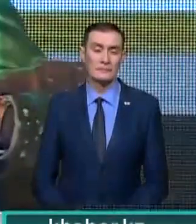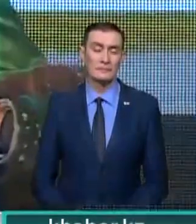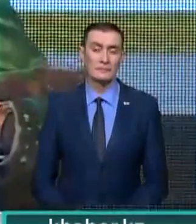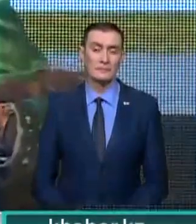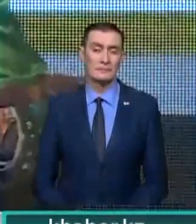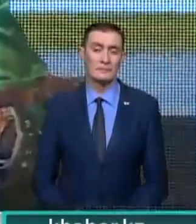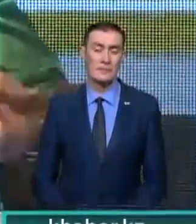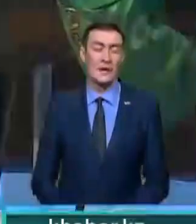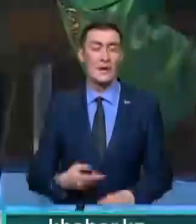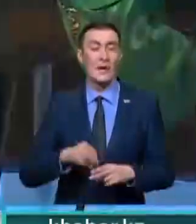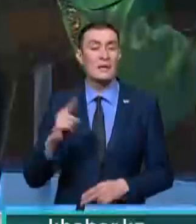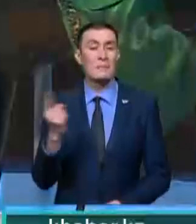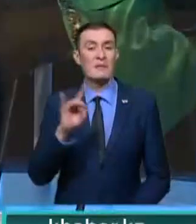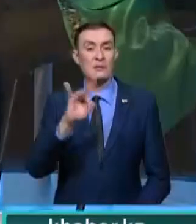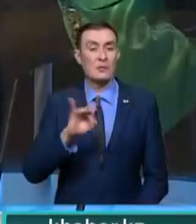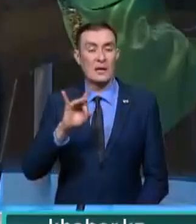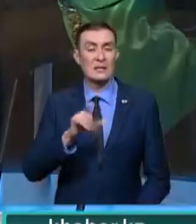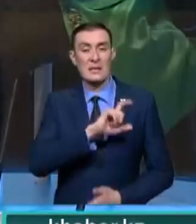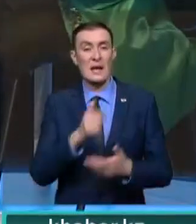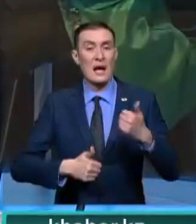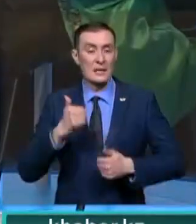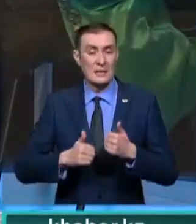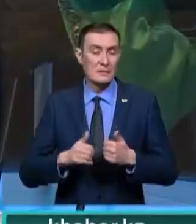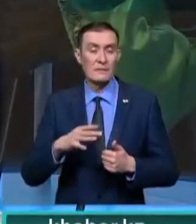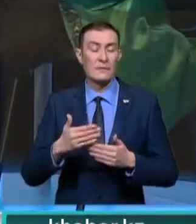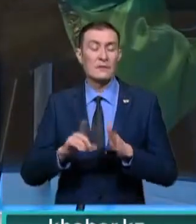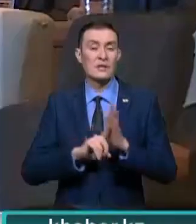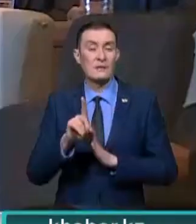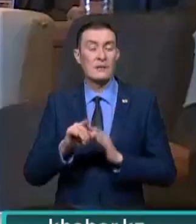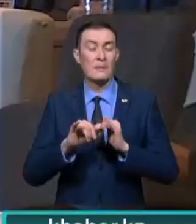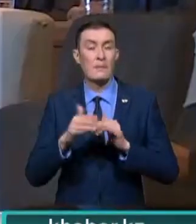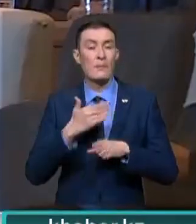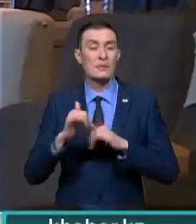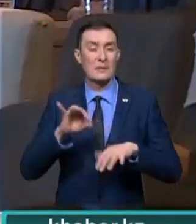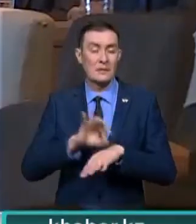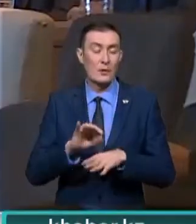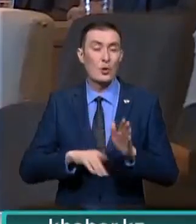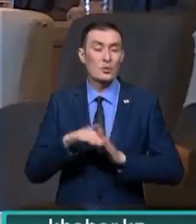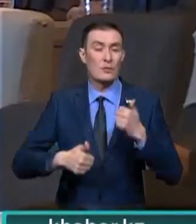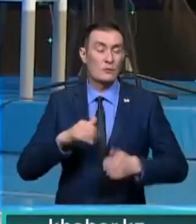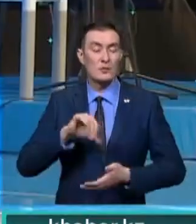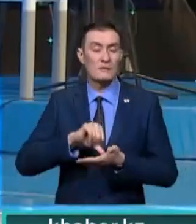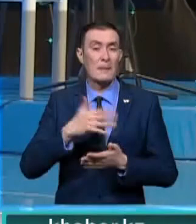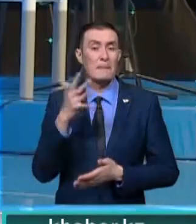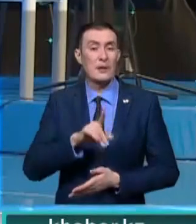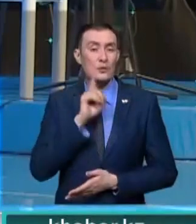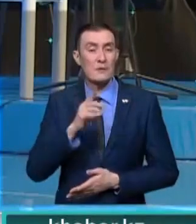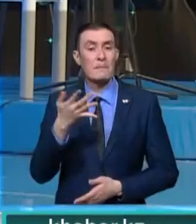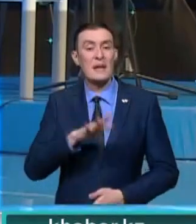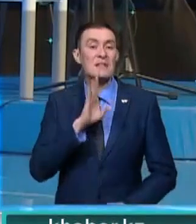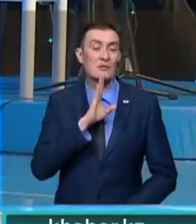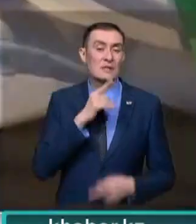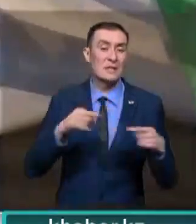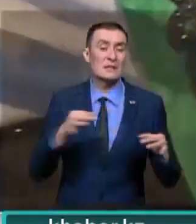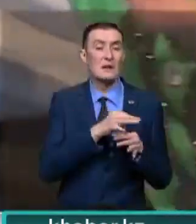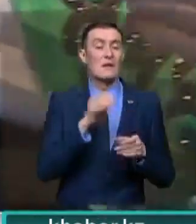это первый республиканский айтыс проведено с начала пандемии за звание лучшего кайна и праве zatarra боролись 5 юношей пять девушек из